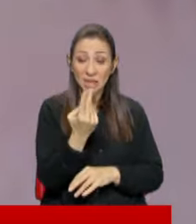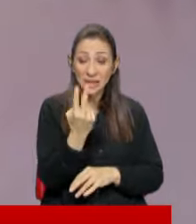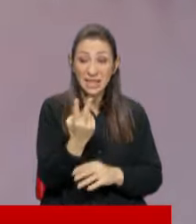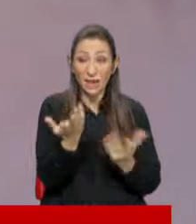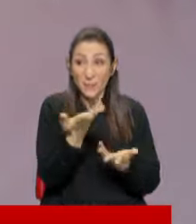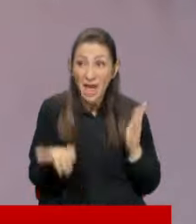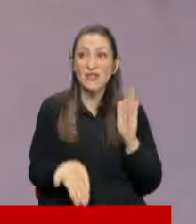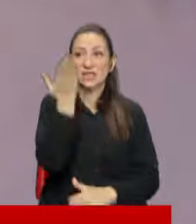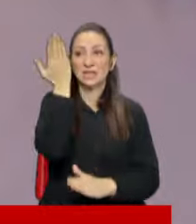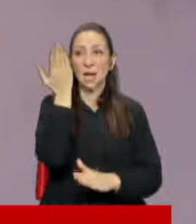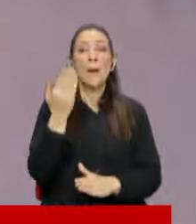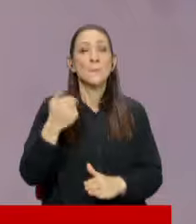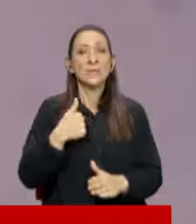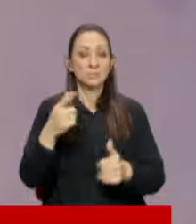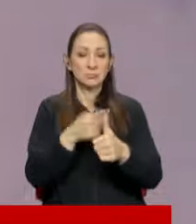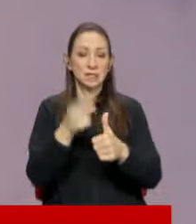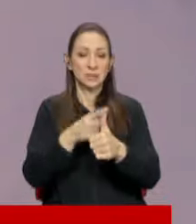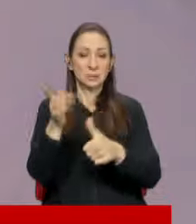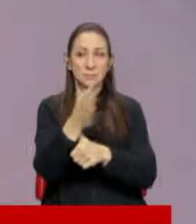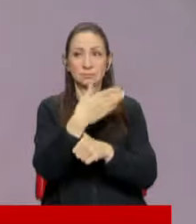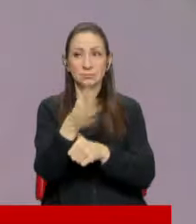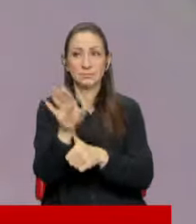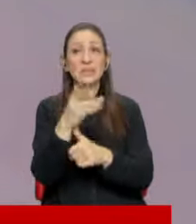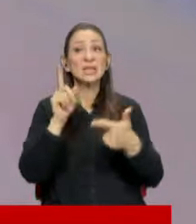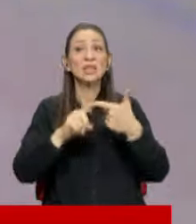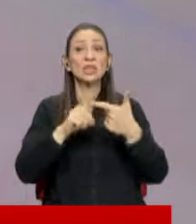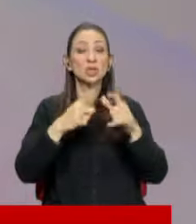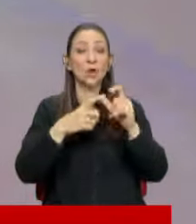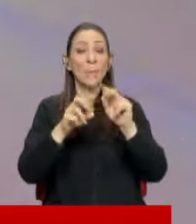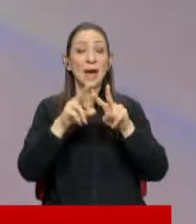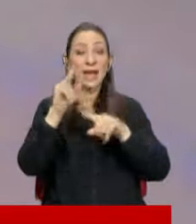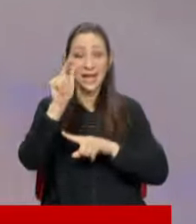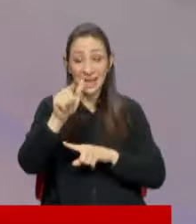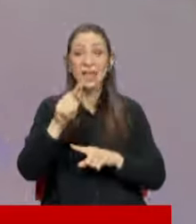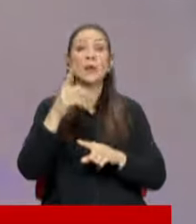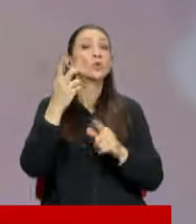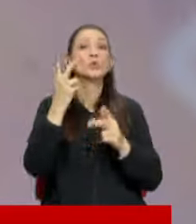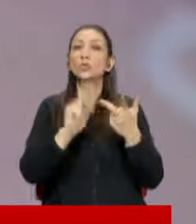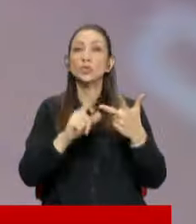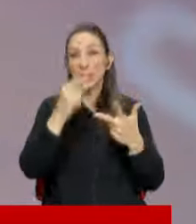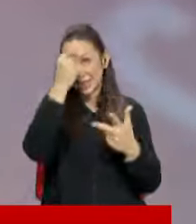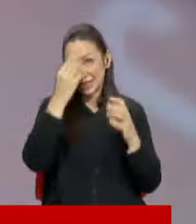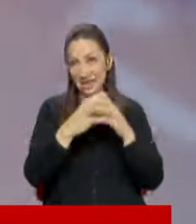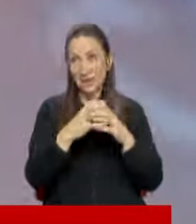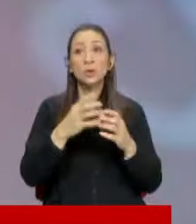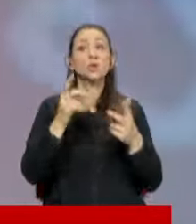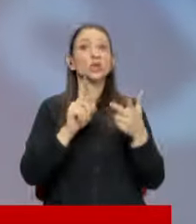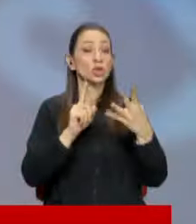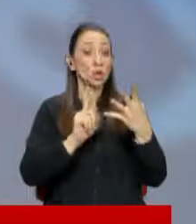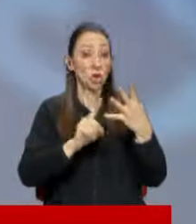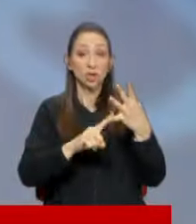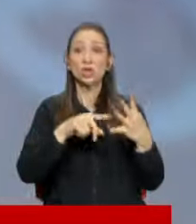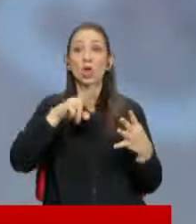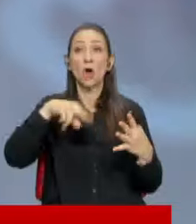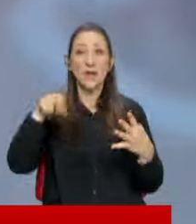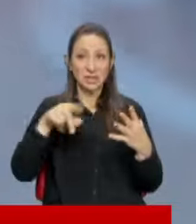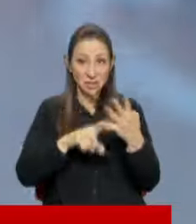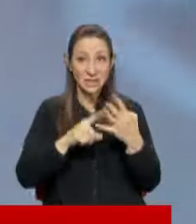%56,2'den bile fazla. Biz birinciyiz. 2 Somali, 3 Hindistan, 4 Norveç, 20. sırada